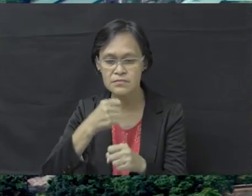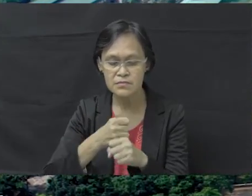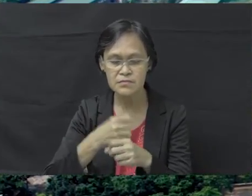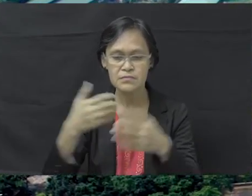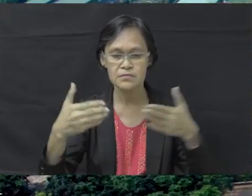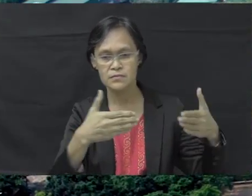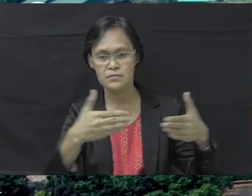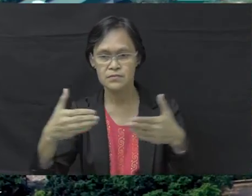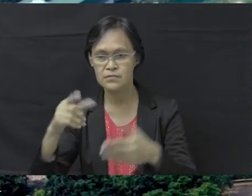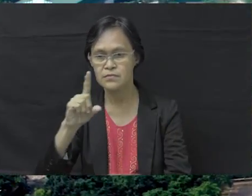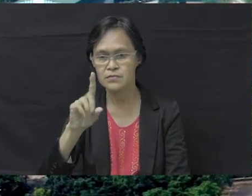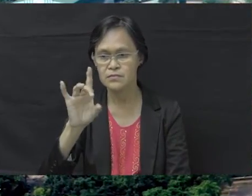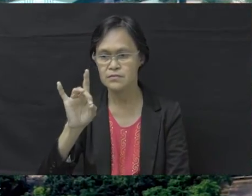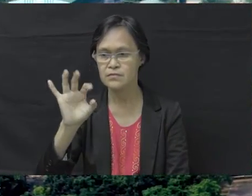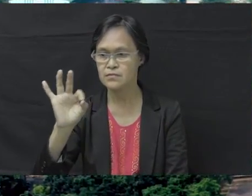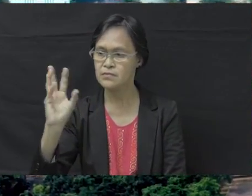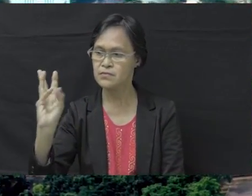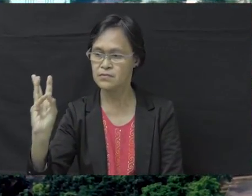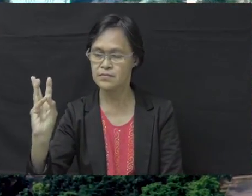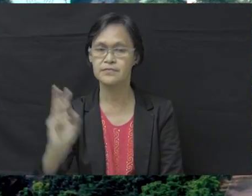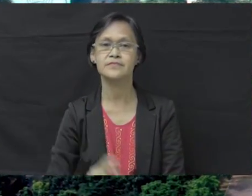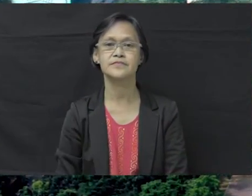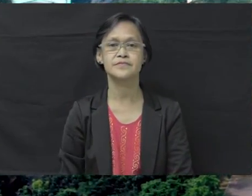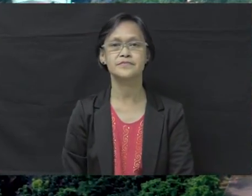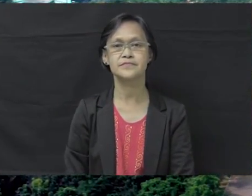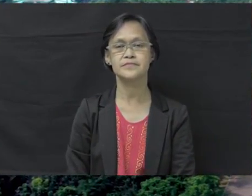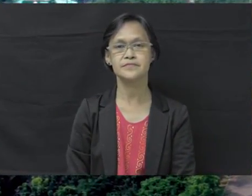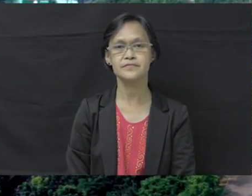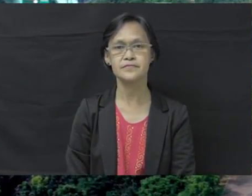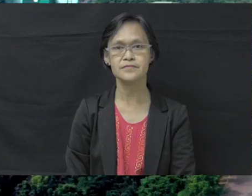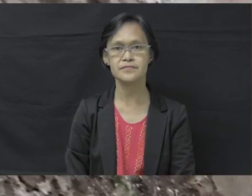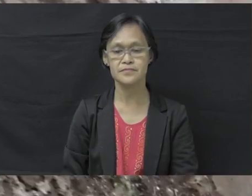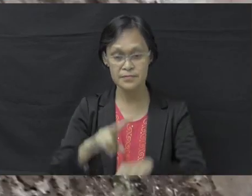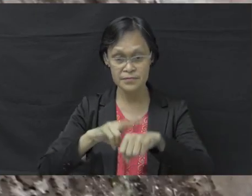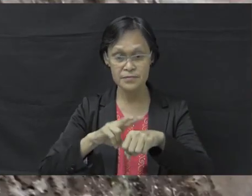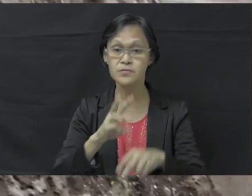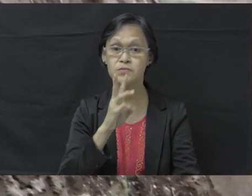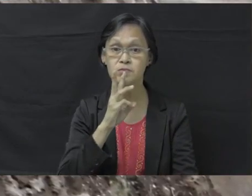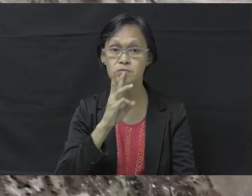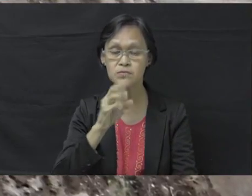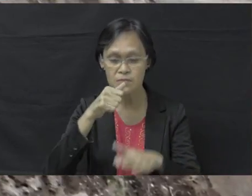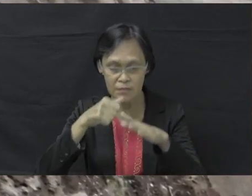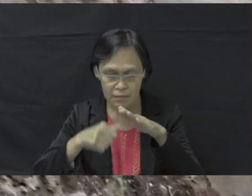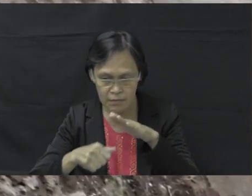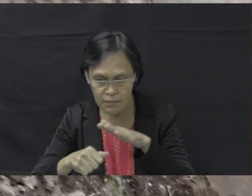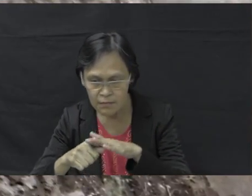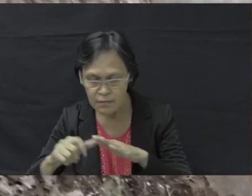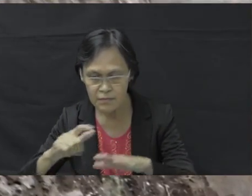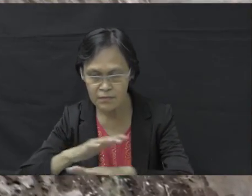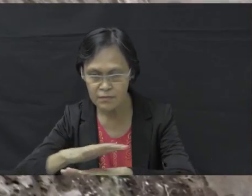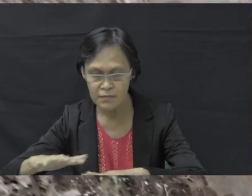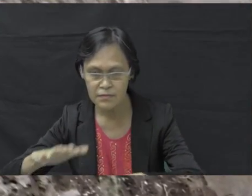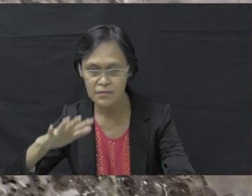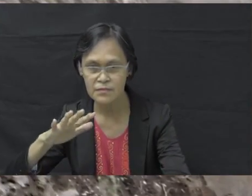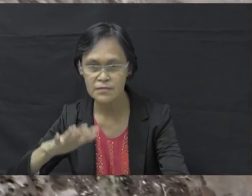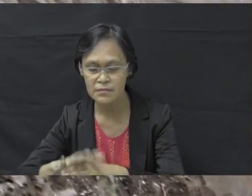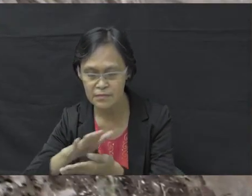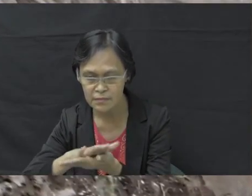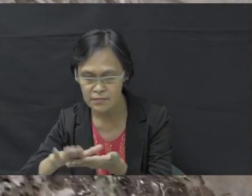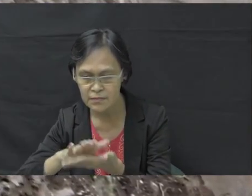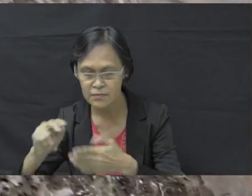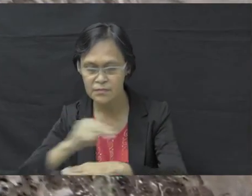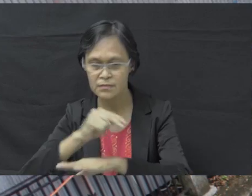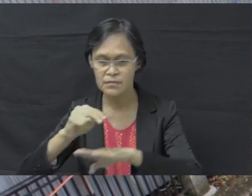ang kalayaan noong himagsikan ng 1896. Ang imbakan naman sa ilalim ng lupa ay nilinis